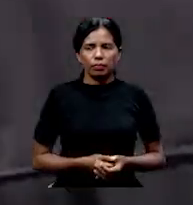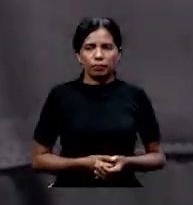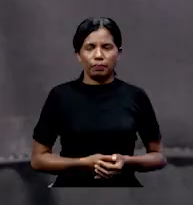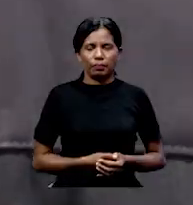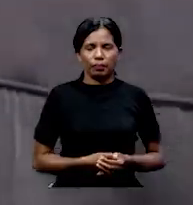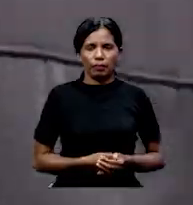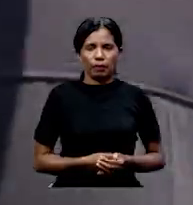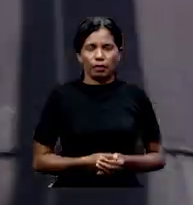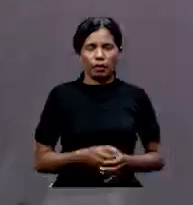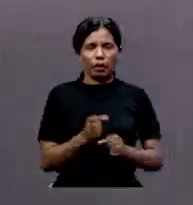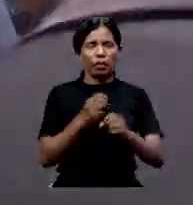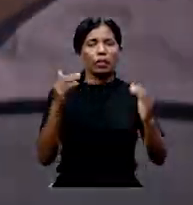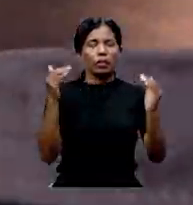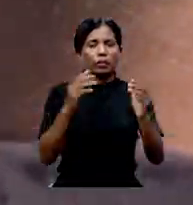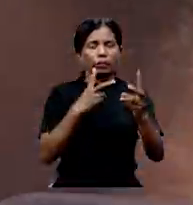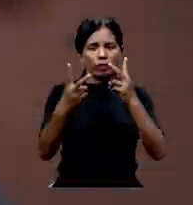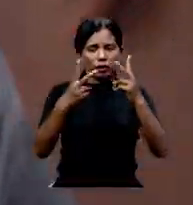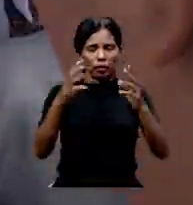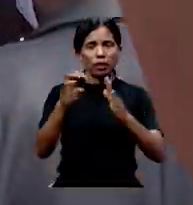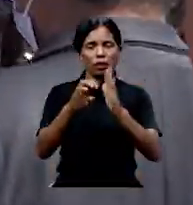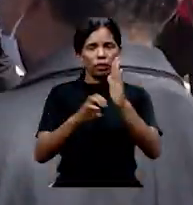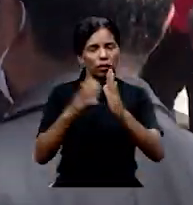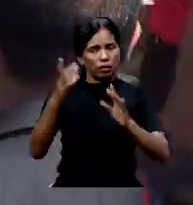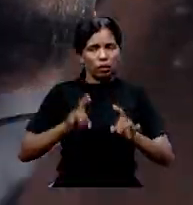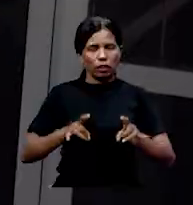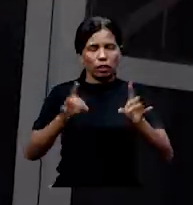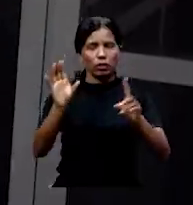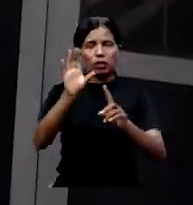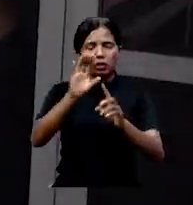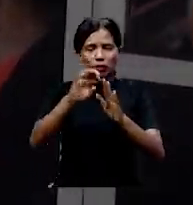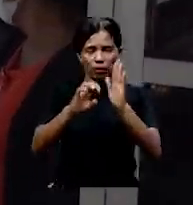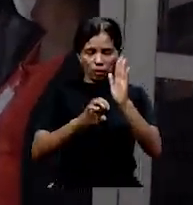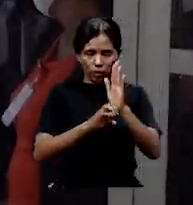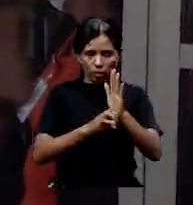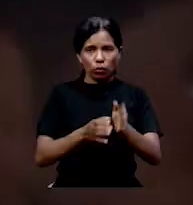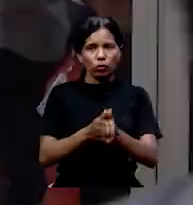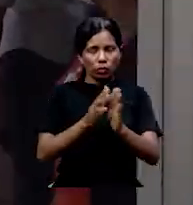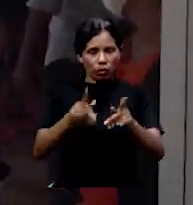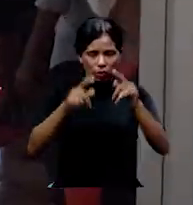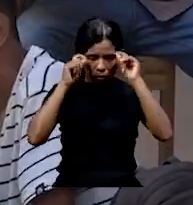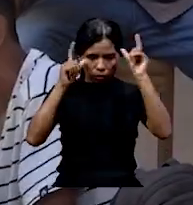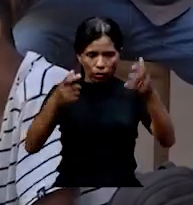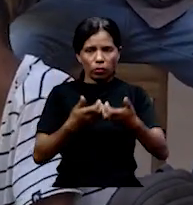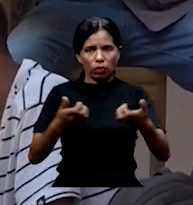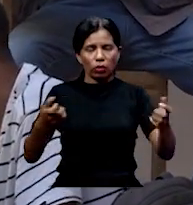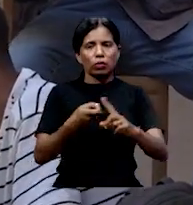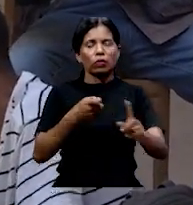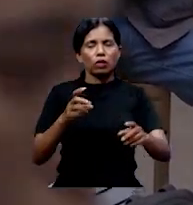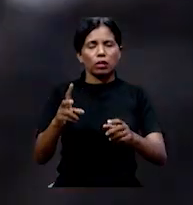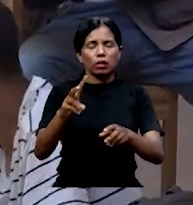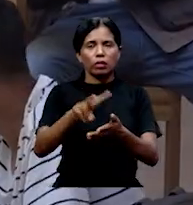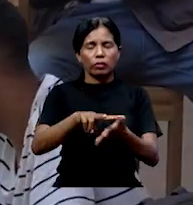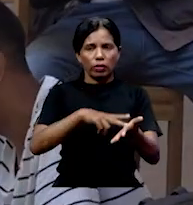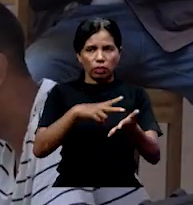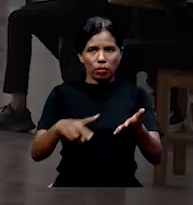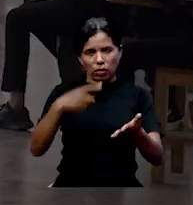Ha fin hala visita stato in Australia, se ve stato fusi batim ruang hotu, a tu hadok an husi violencia, tamba acto refere, la